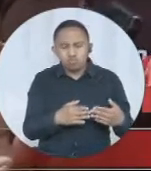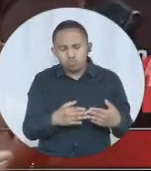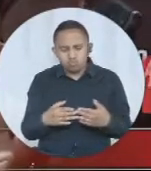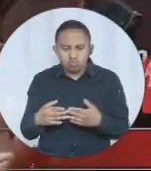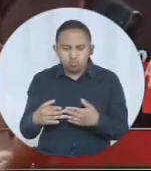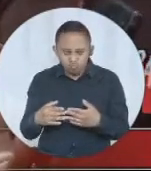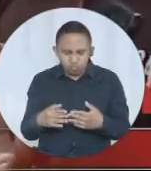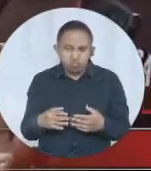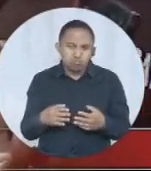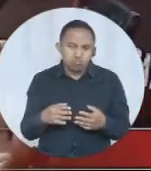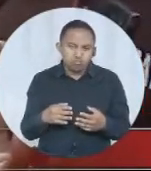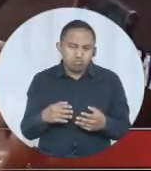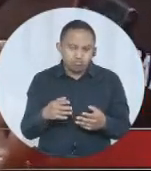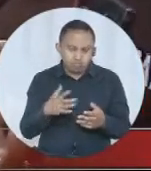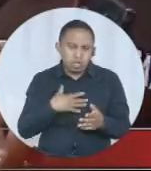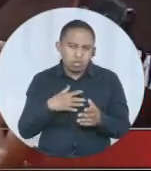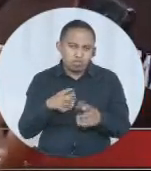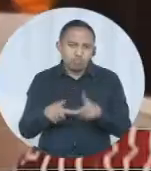azy.